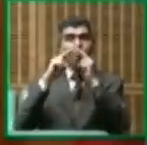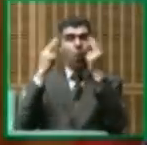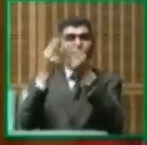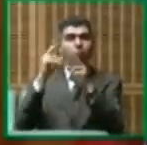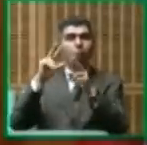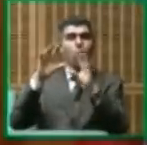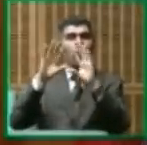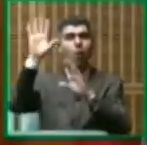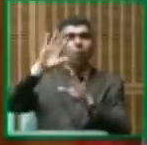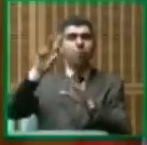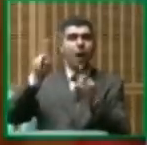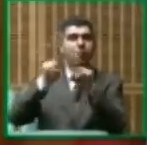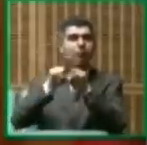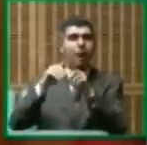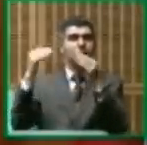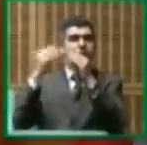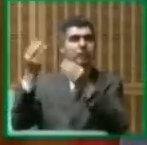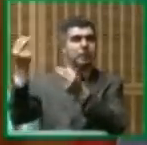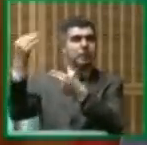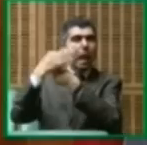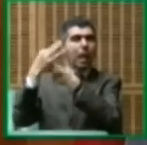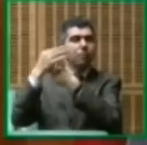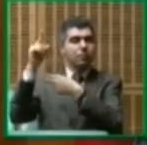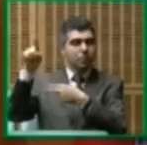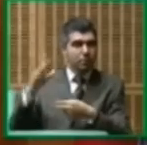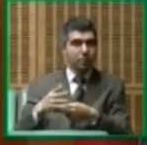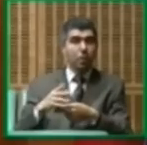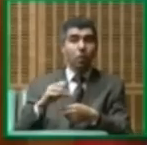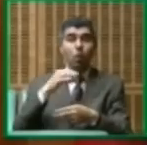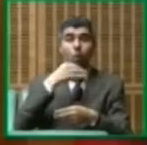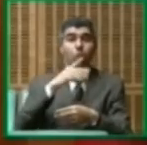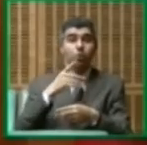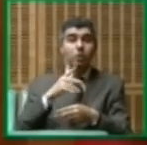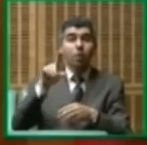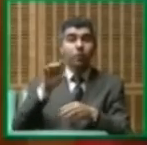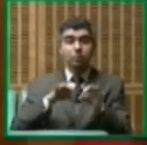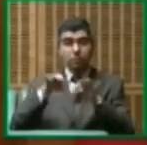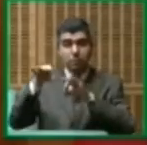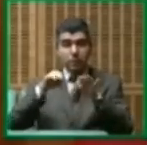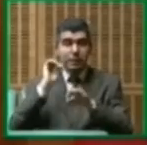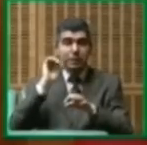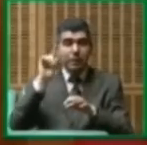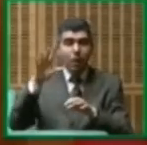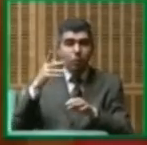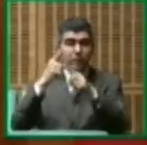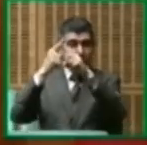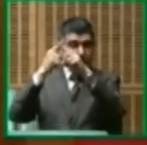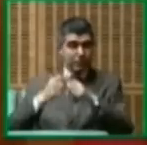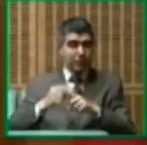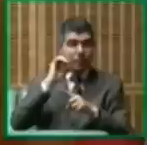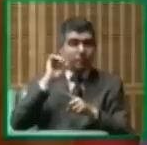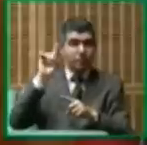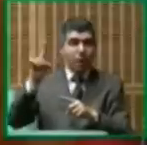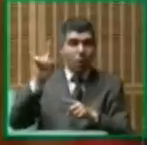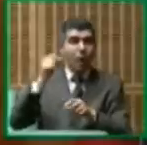الأمور في أحسن صورة. من الأمور المهمة جدا تتعلق بتحديد ووضع آليات استغلال المعطيات الإحصاء، مليك من الإحصاء أيضا